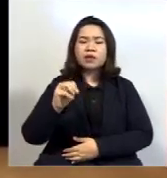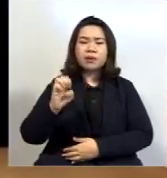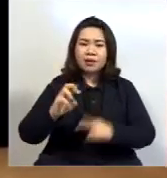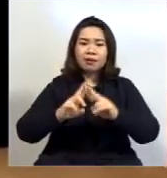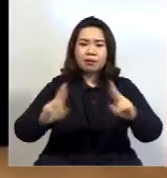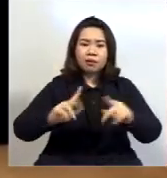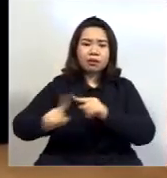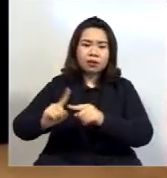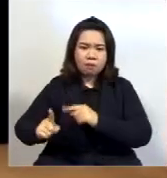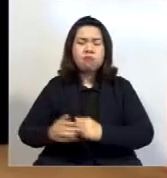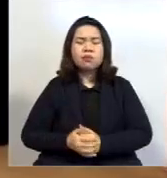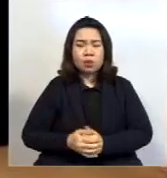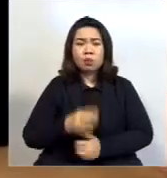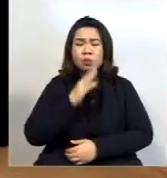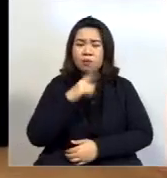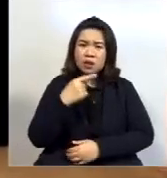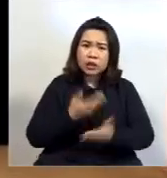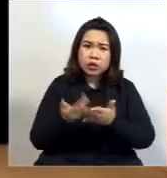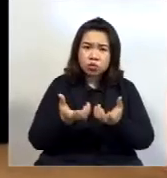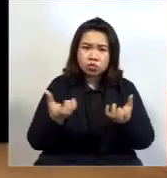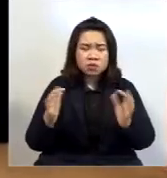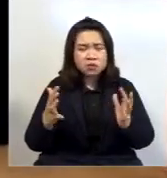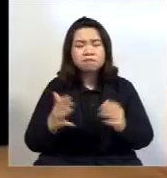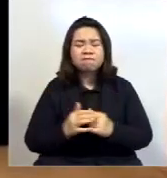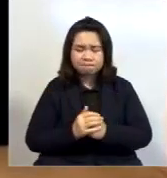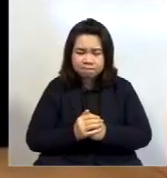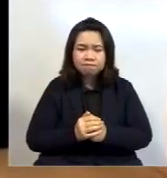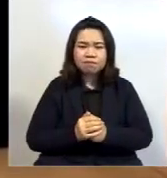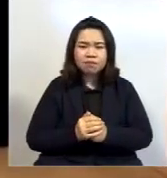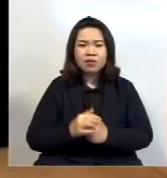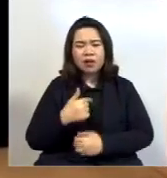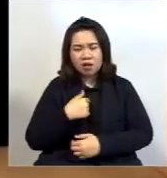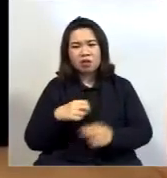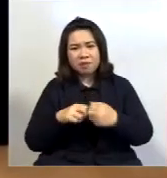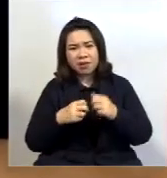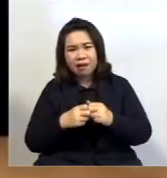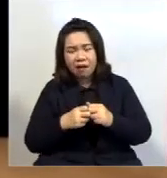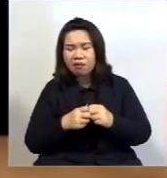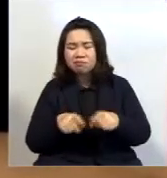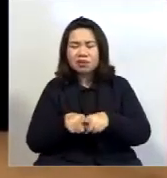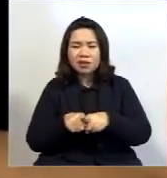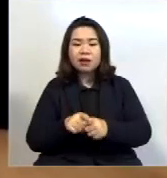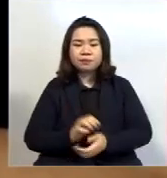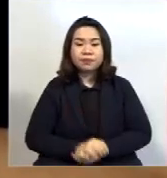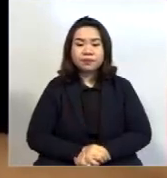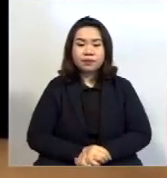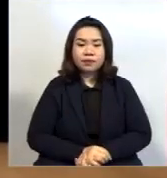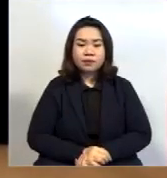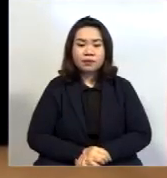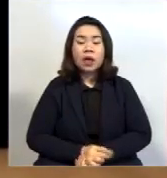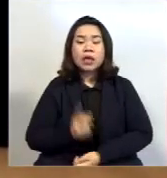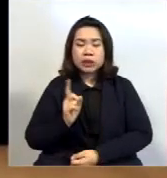นะคะก็ถ้าไม่มีใครช่วยซื้อของเขาก็จะเดี๋ยวเราก็จะแย่ๆกันไปใช่ไหมคะซึ่งจริงๆ